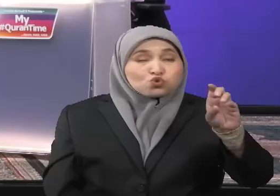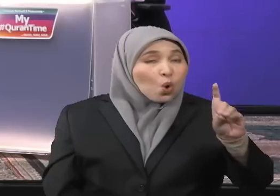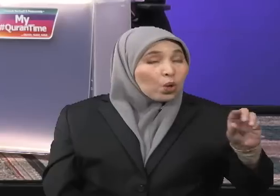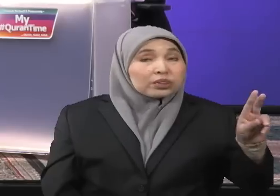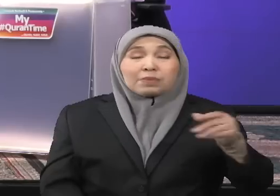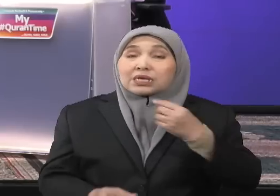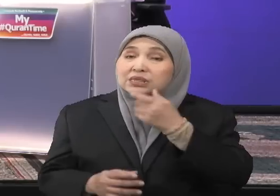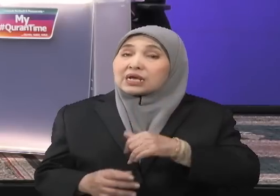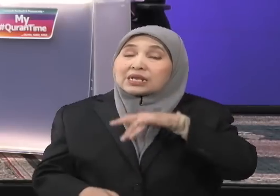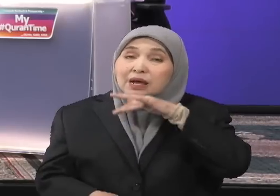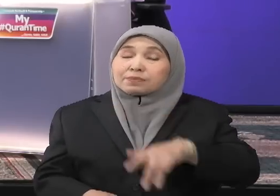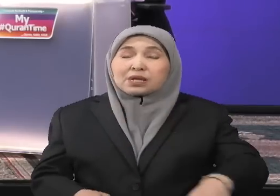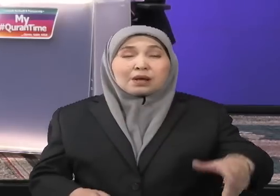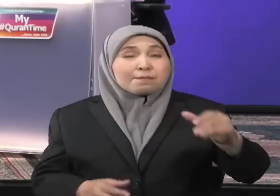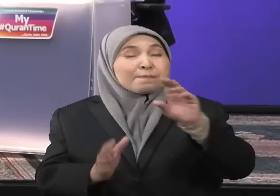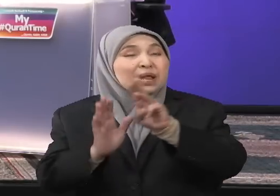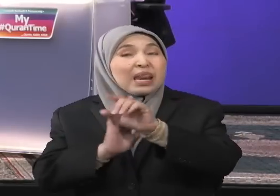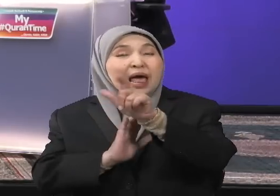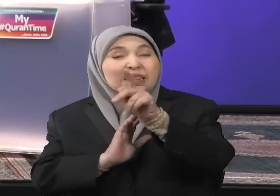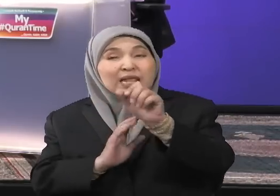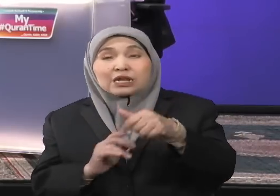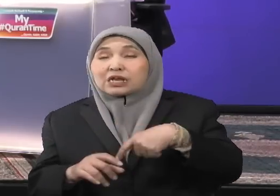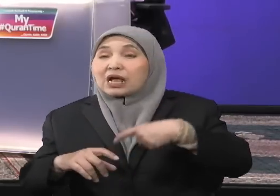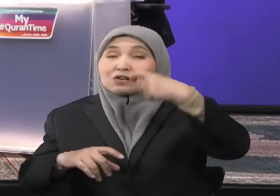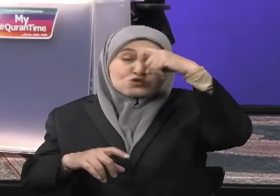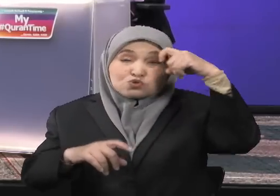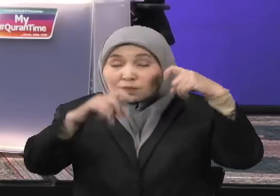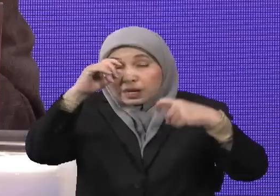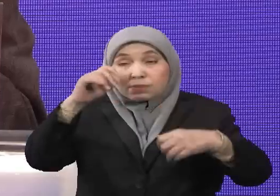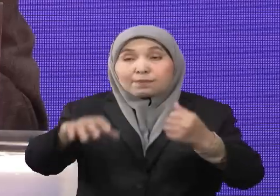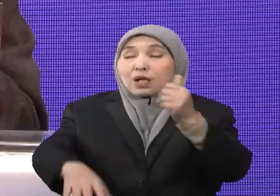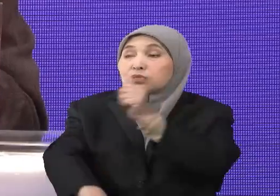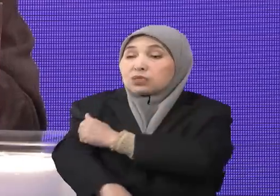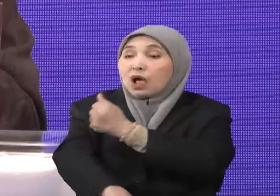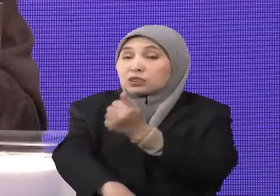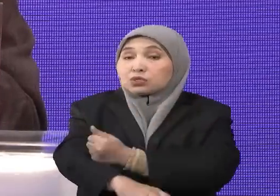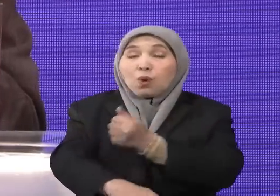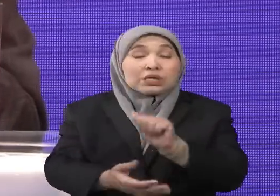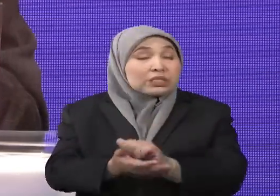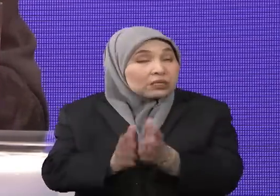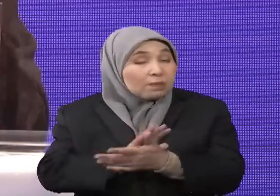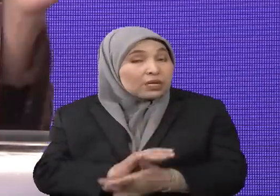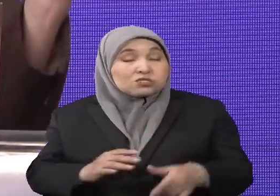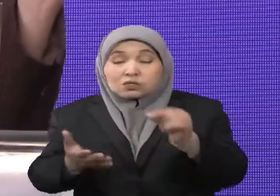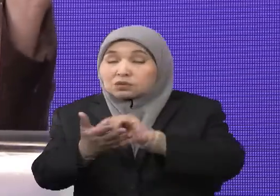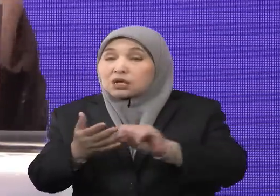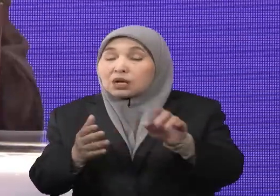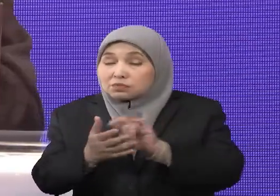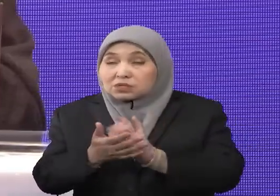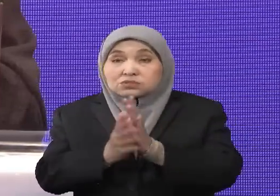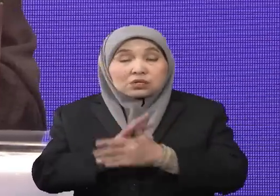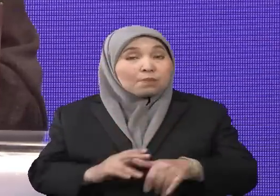Nabi orang yang cukup kening pakai teh itu dan sebagainya sebab oleh Alquran